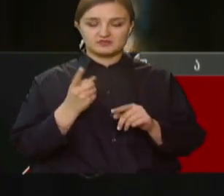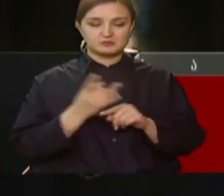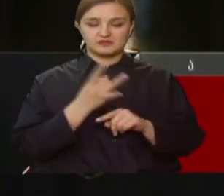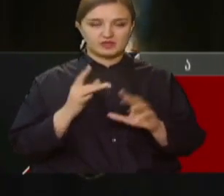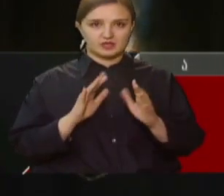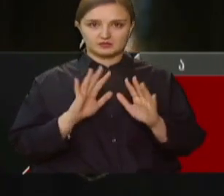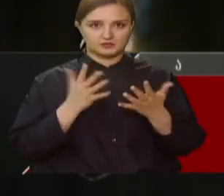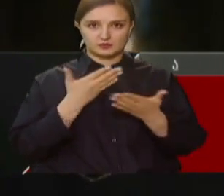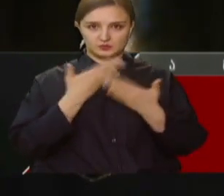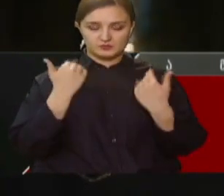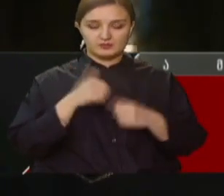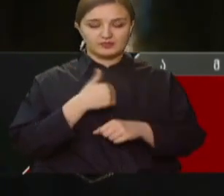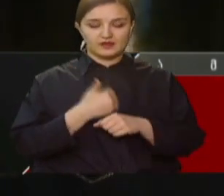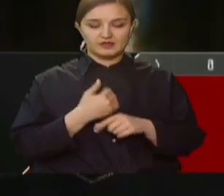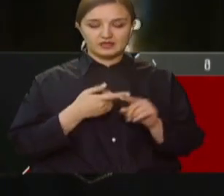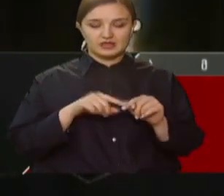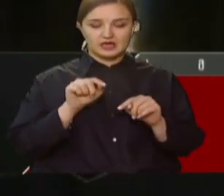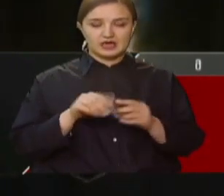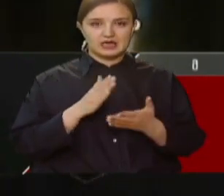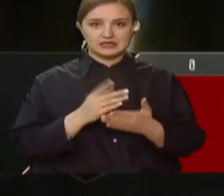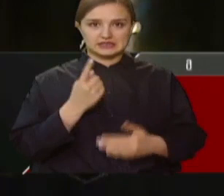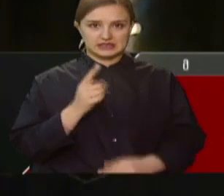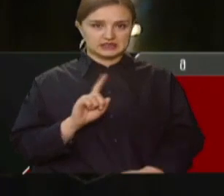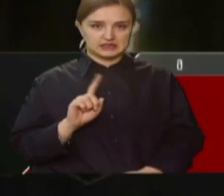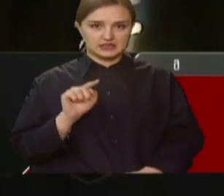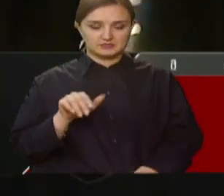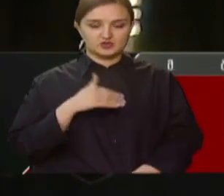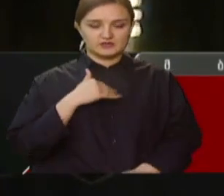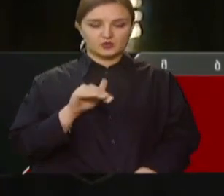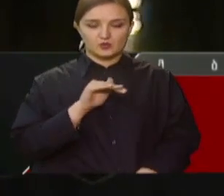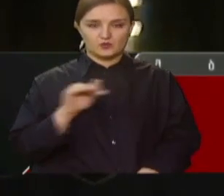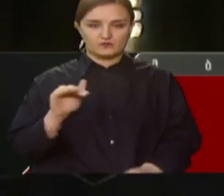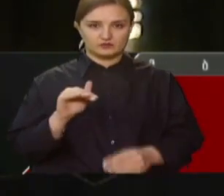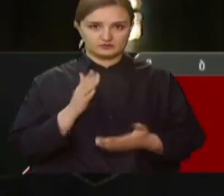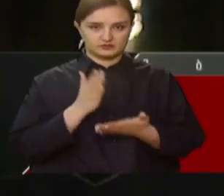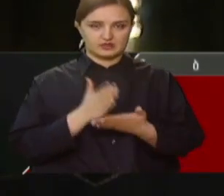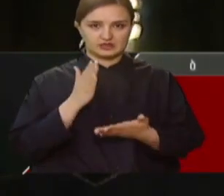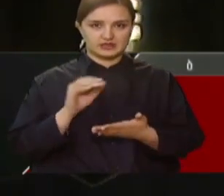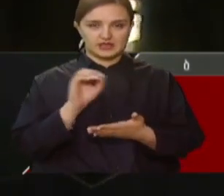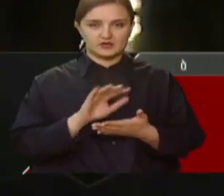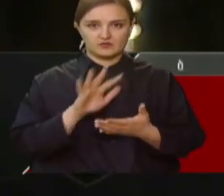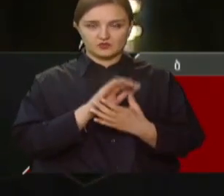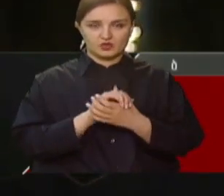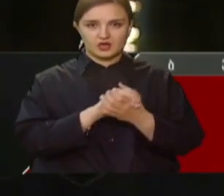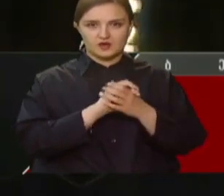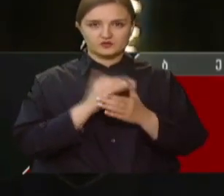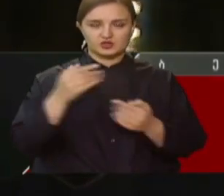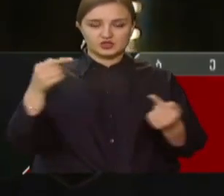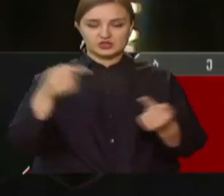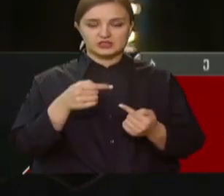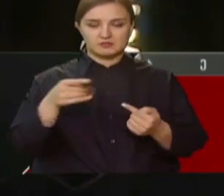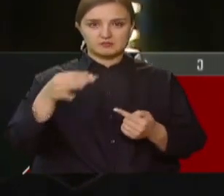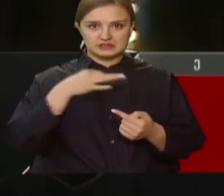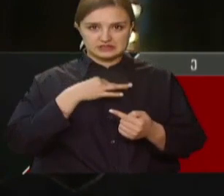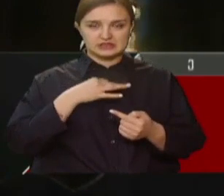არ ხდება. მთავარია, არის ერთი რამე და ეს დასტური ჩვენ გვაქვს ევროკავშირის შესაბამისი სტრუქტურების